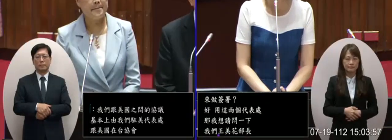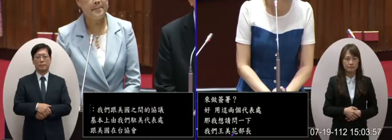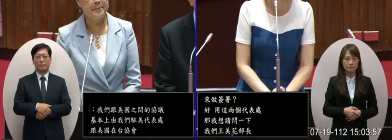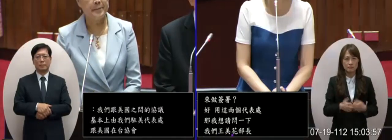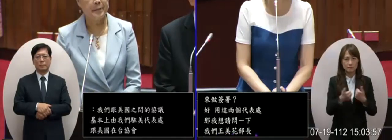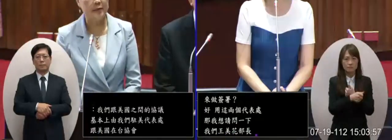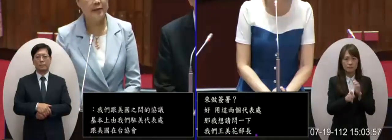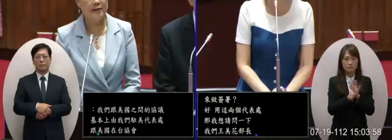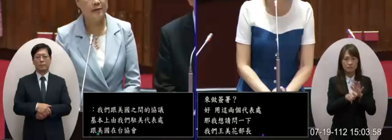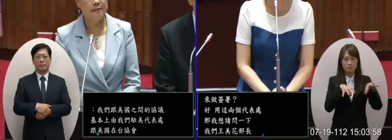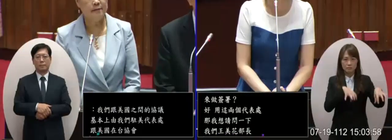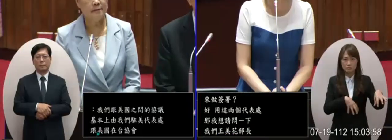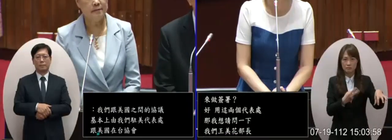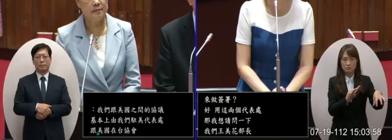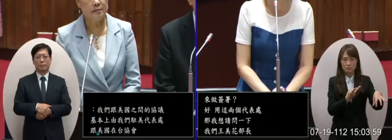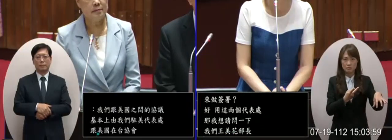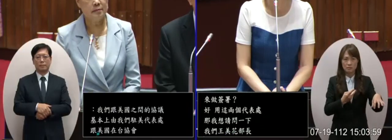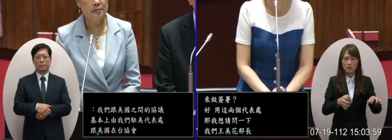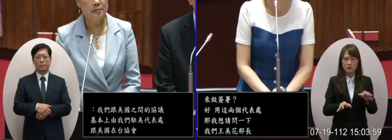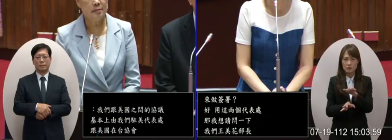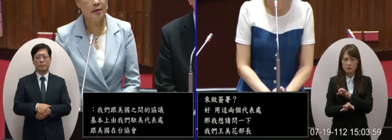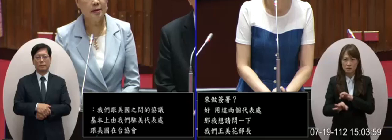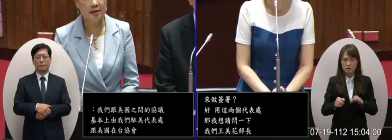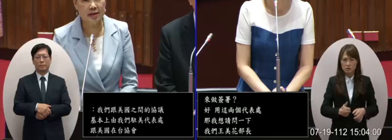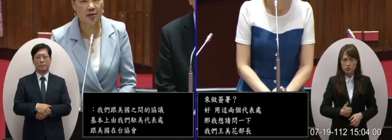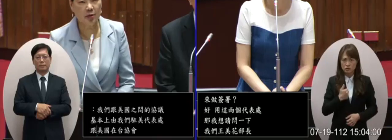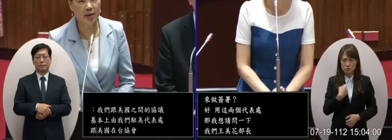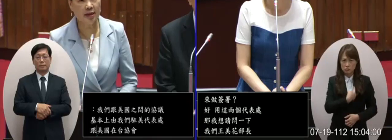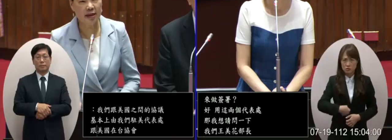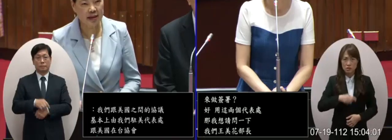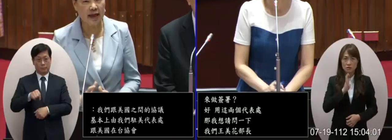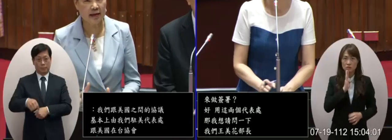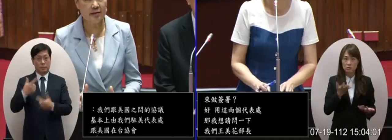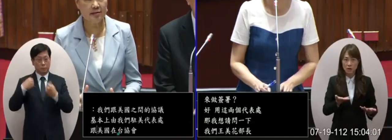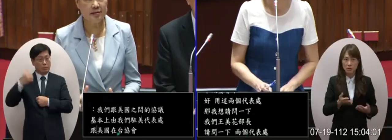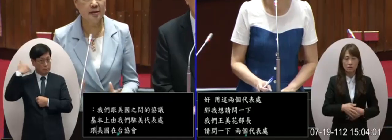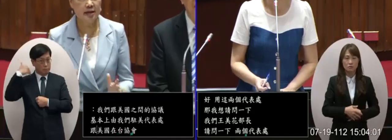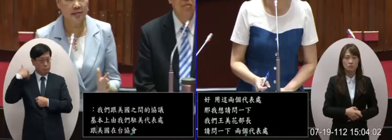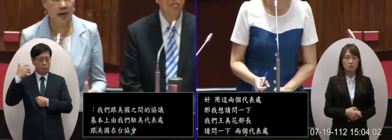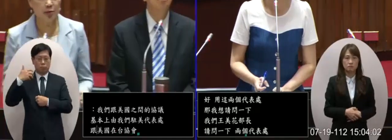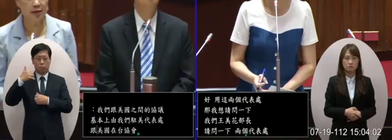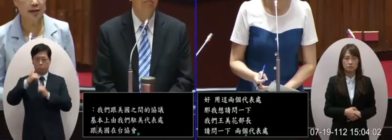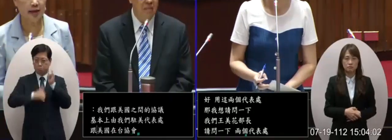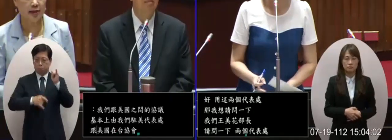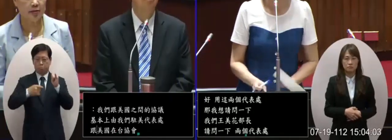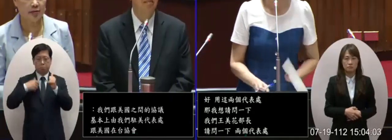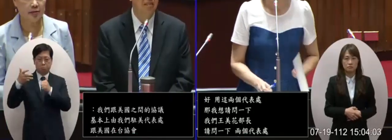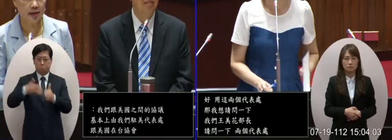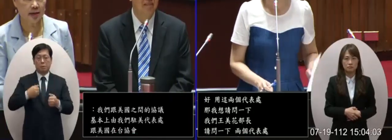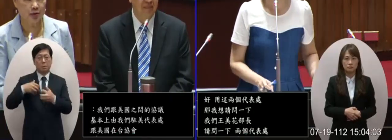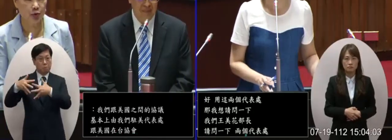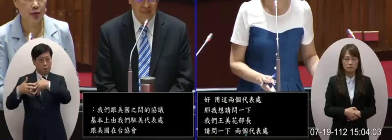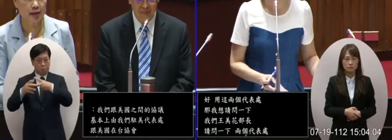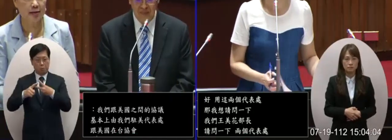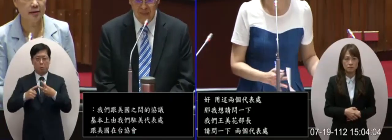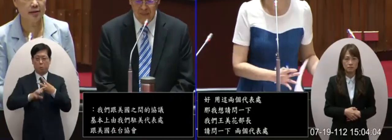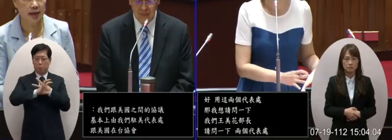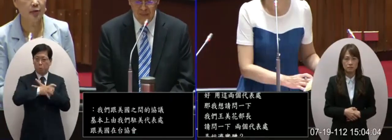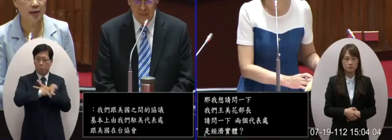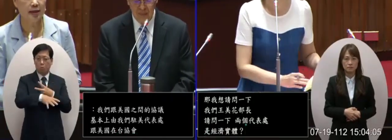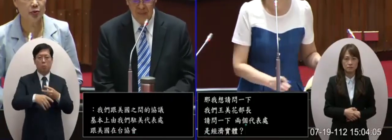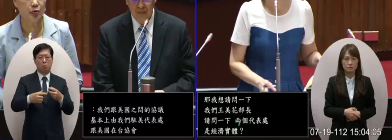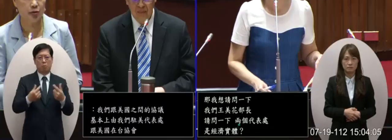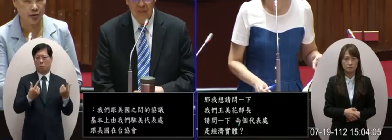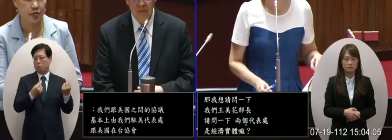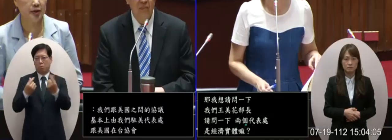代表处是经济实体吗？ 这个我们历来跟美国签，还有很多的